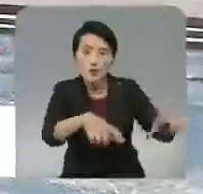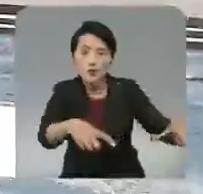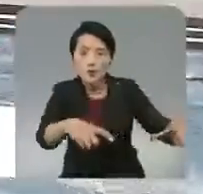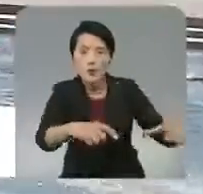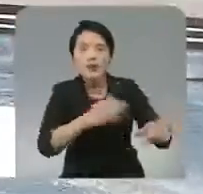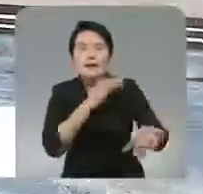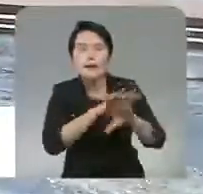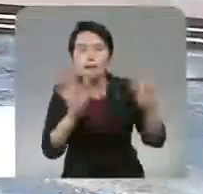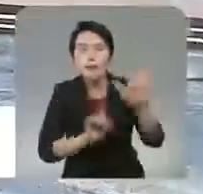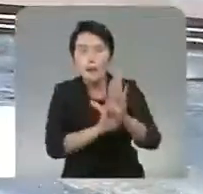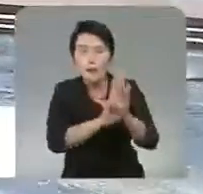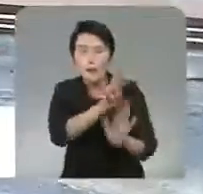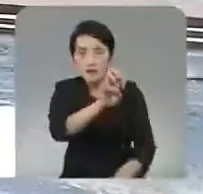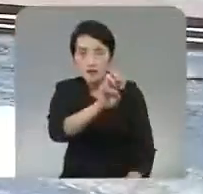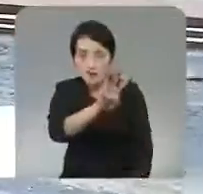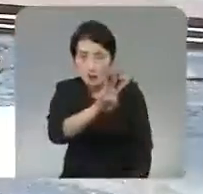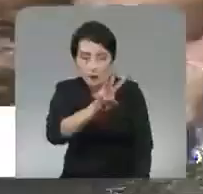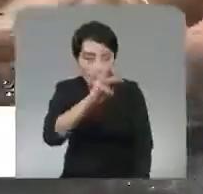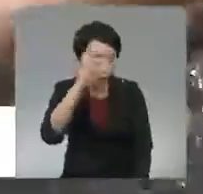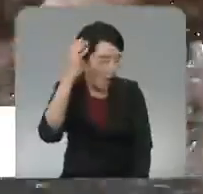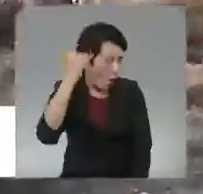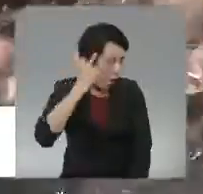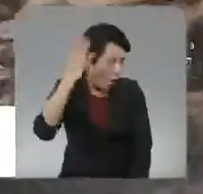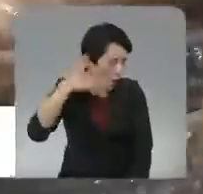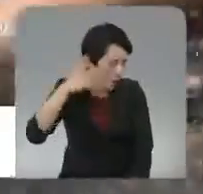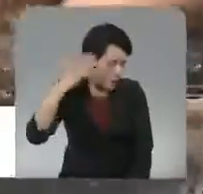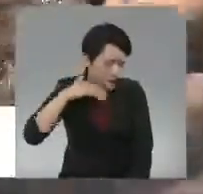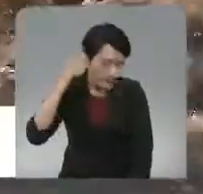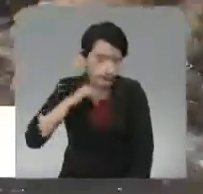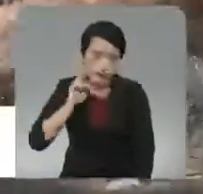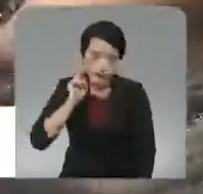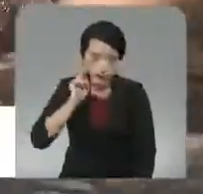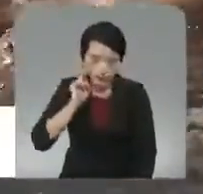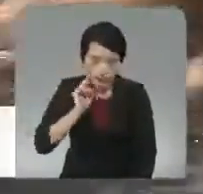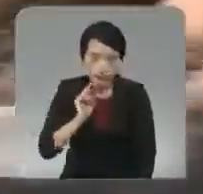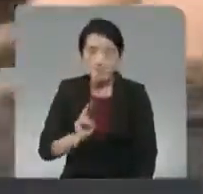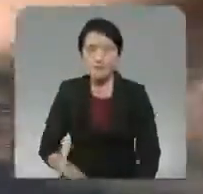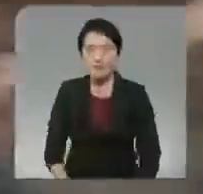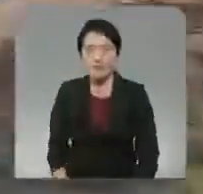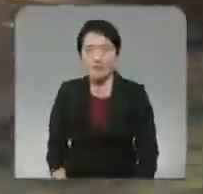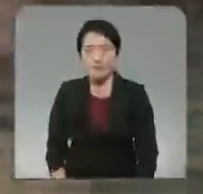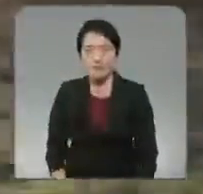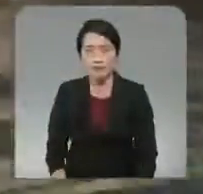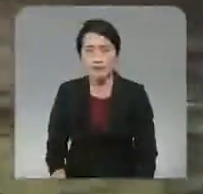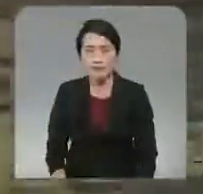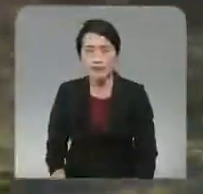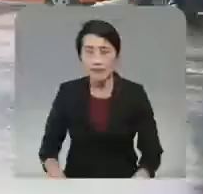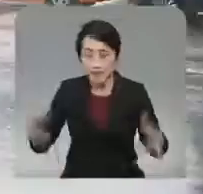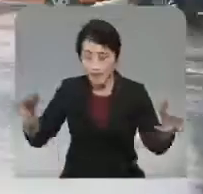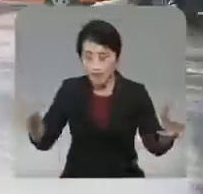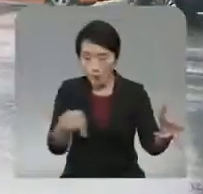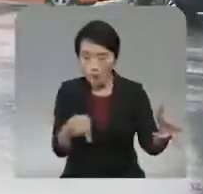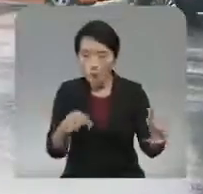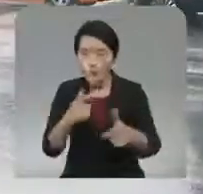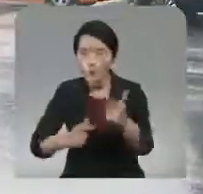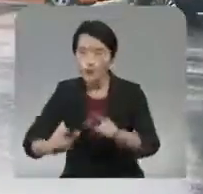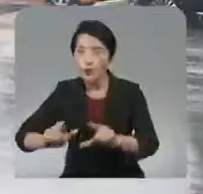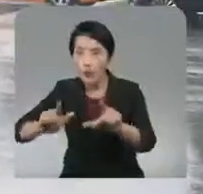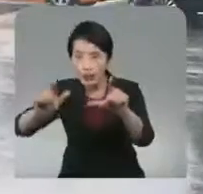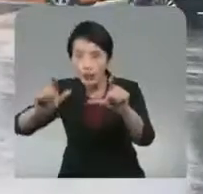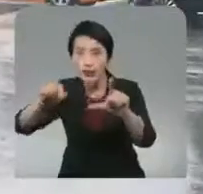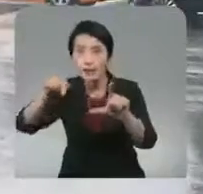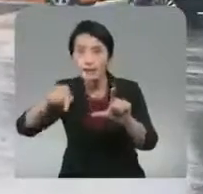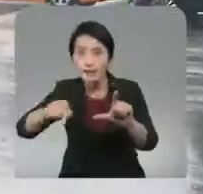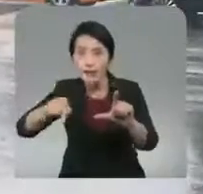centrales seront frappées par une vague de chaleur, notamment Séoul connaîtra un pic de la canicule et verra le mercure monter jusqu'à